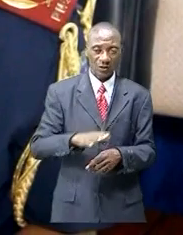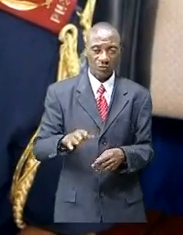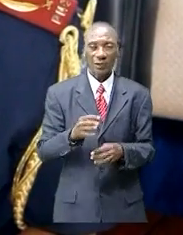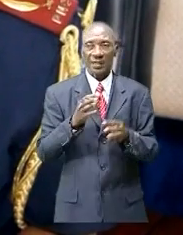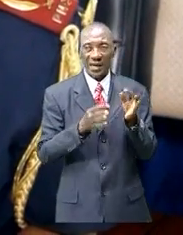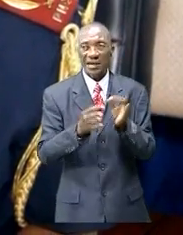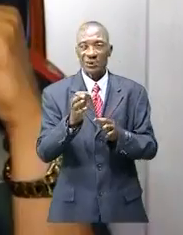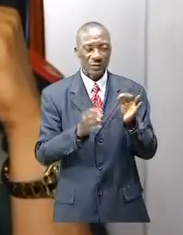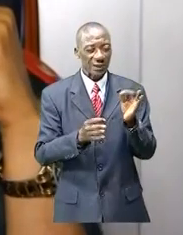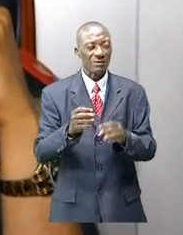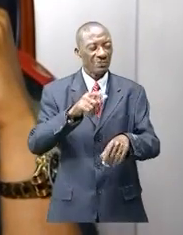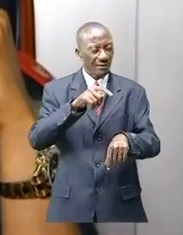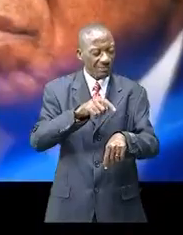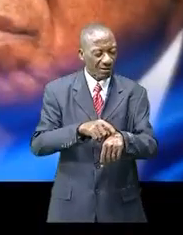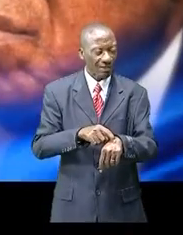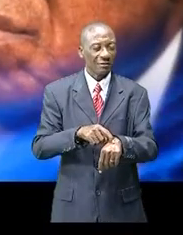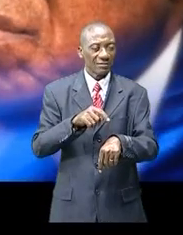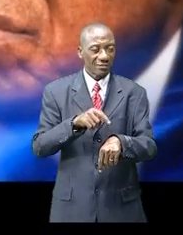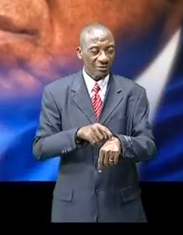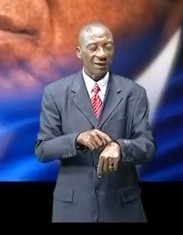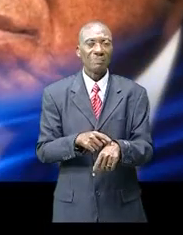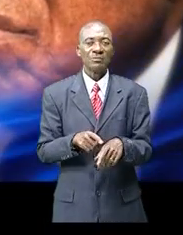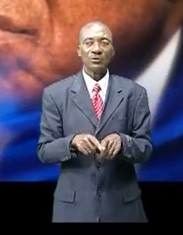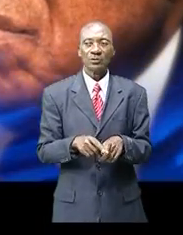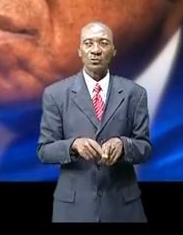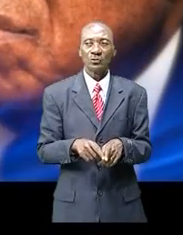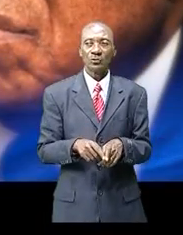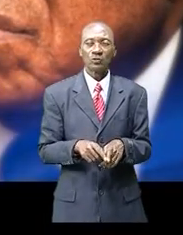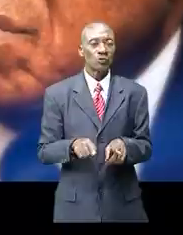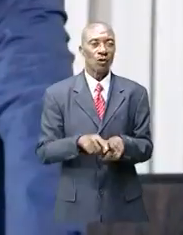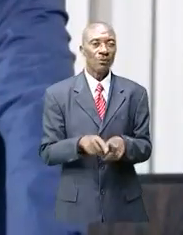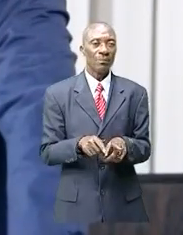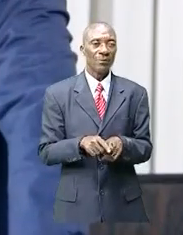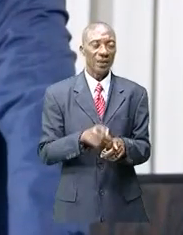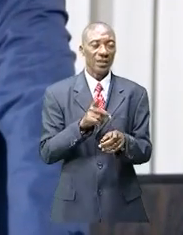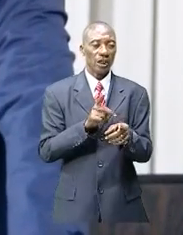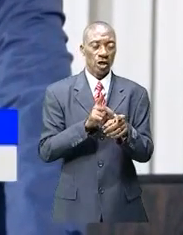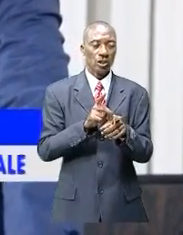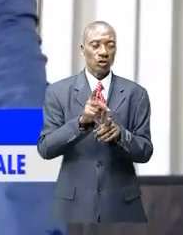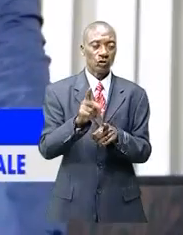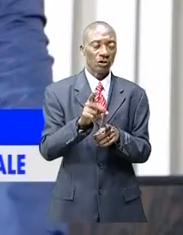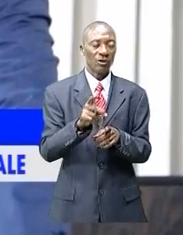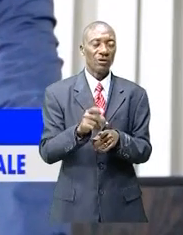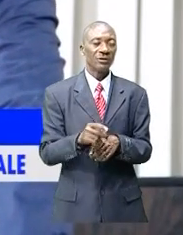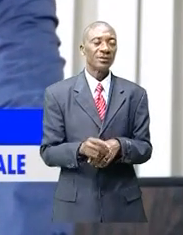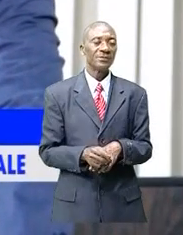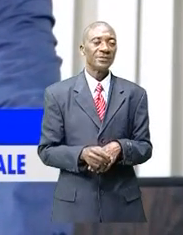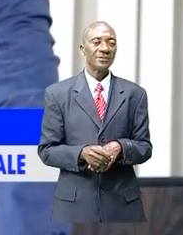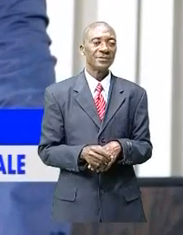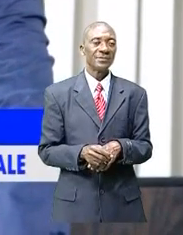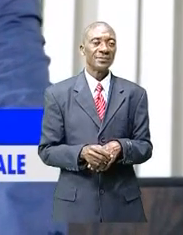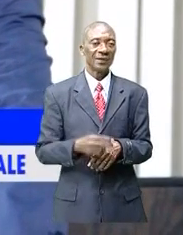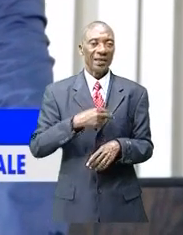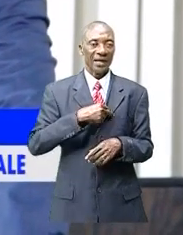parcours d'un vrai leader en la personne du docteur Étienne Tshisekedi Wamulumba. Étienne Tshisekedi, c'est notre